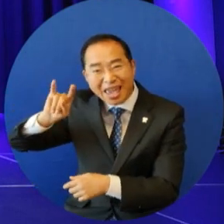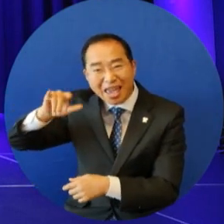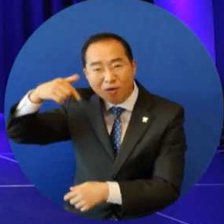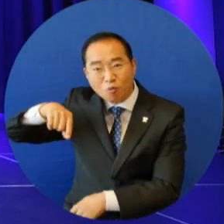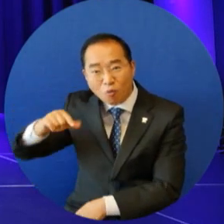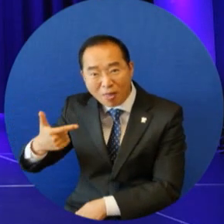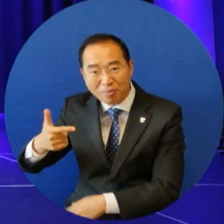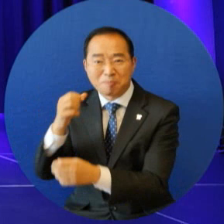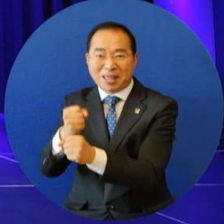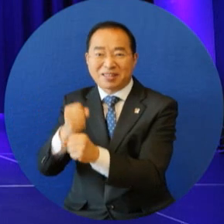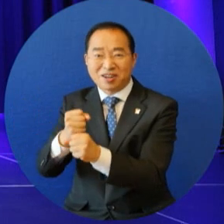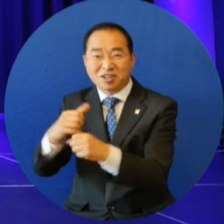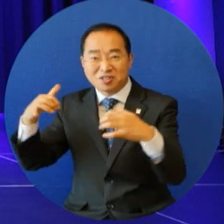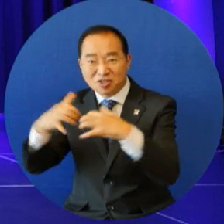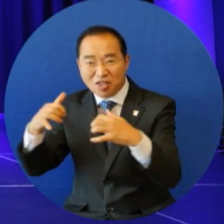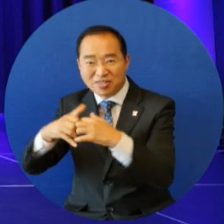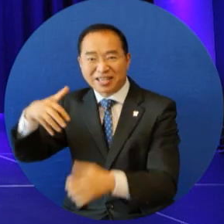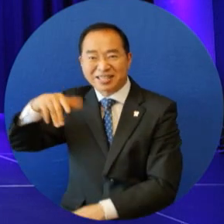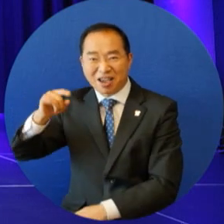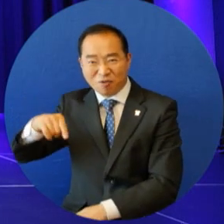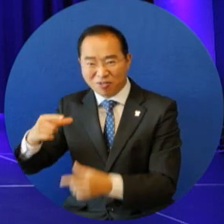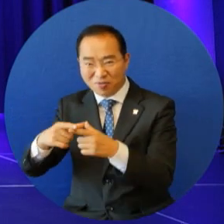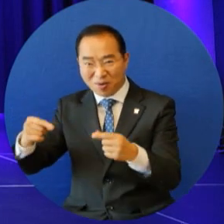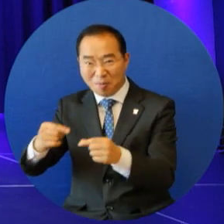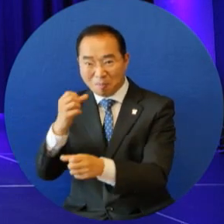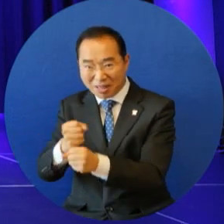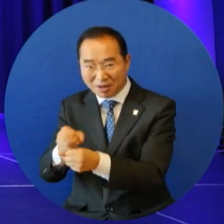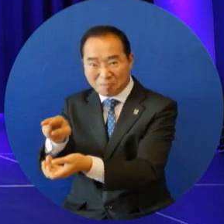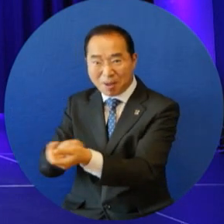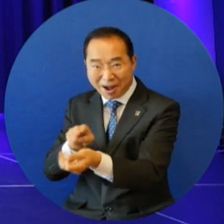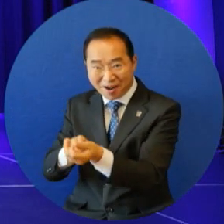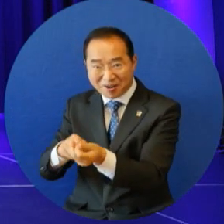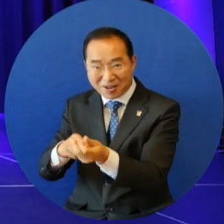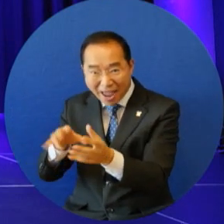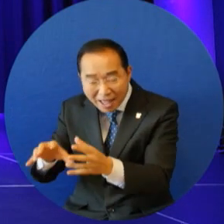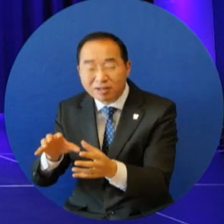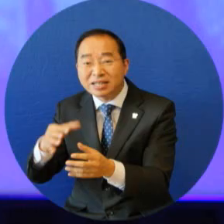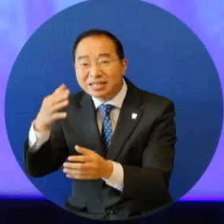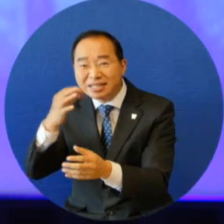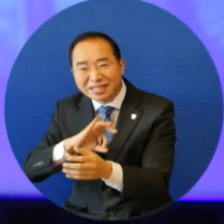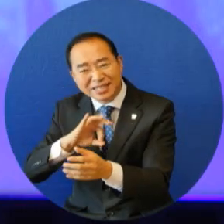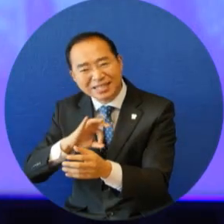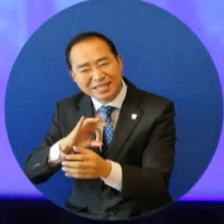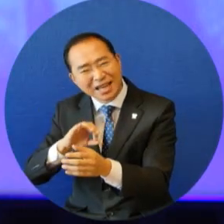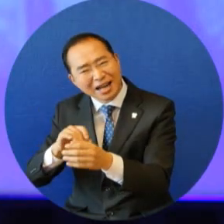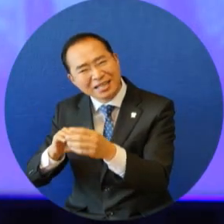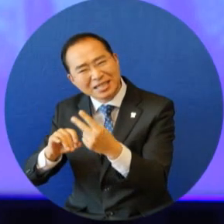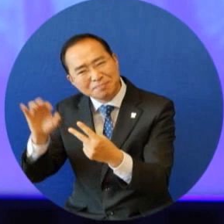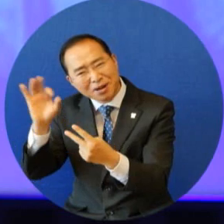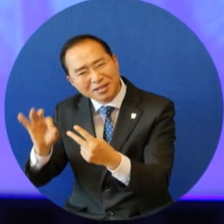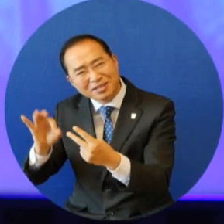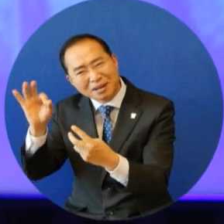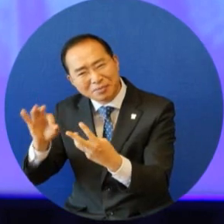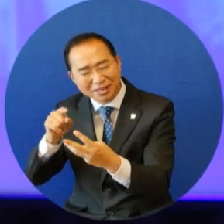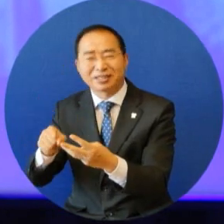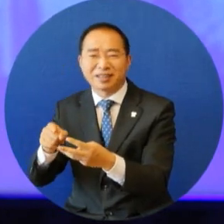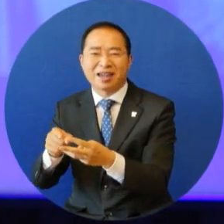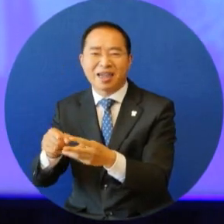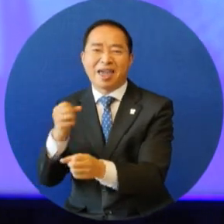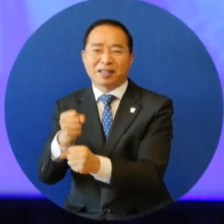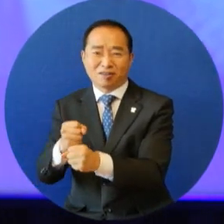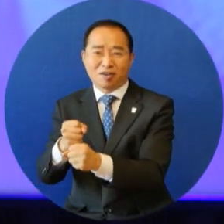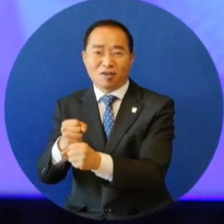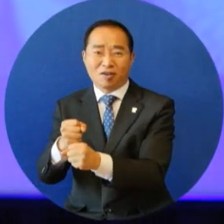어떤 금융산업의 힘에 의해서 금리가 한 2, 3%대로 인하가 돼요. 근데 이게 경제사적으로는 굉장히 중요한 의미를